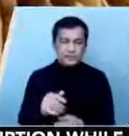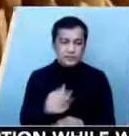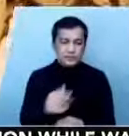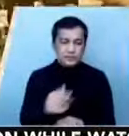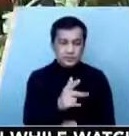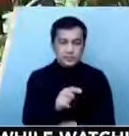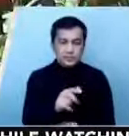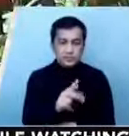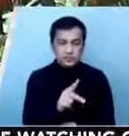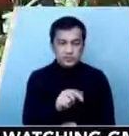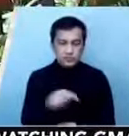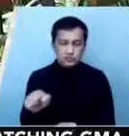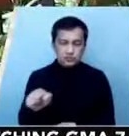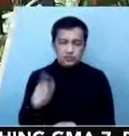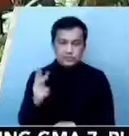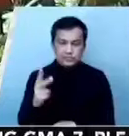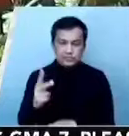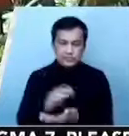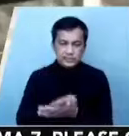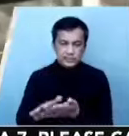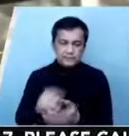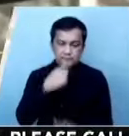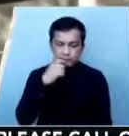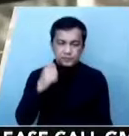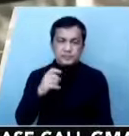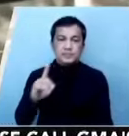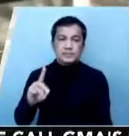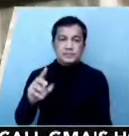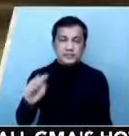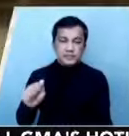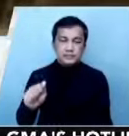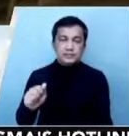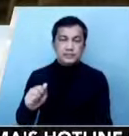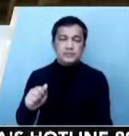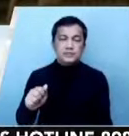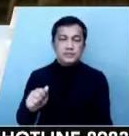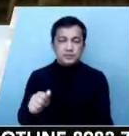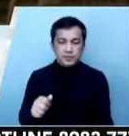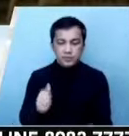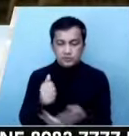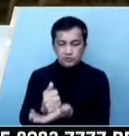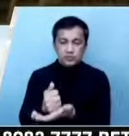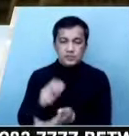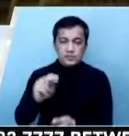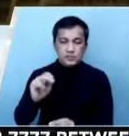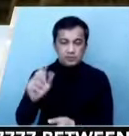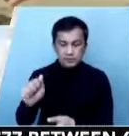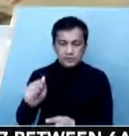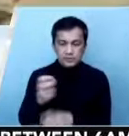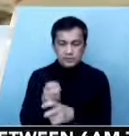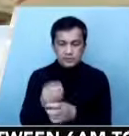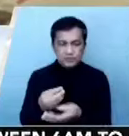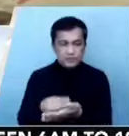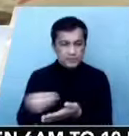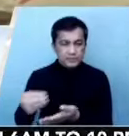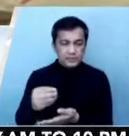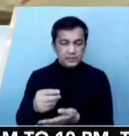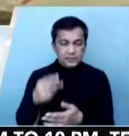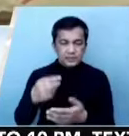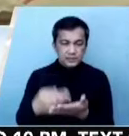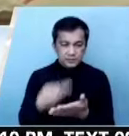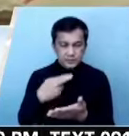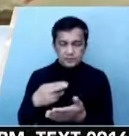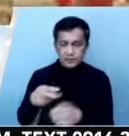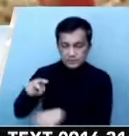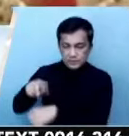and dry. Ayon sa Department of Agriculture, makatutulong ito sa NFA na nahihirapan daw bumili ng palay para sa buffer stock dahil